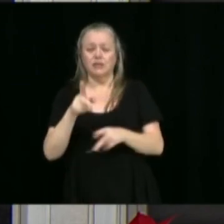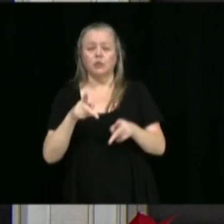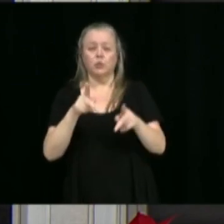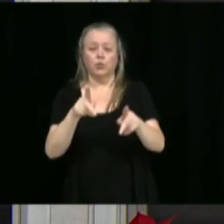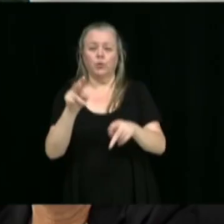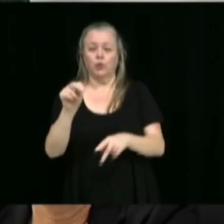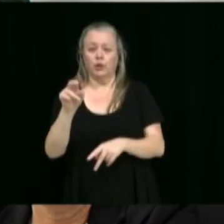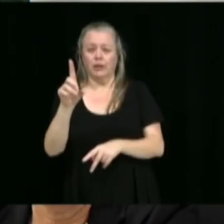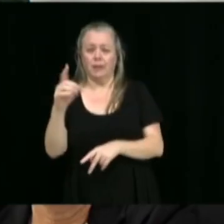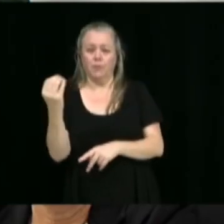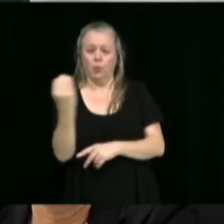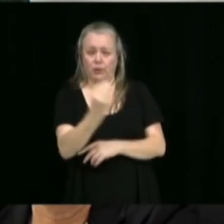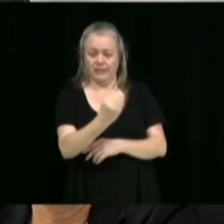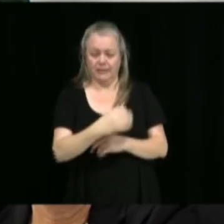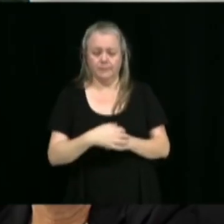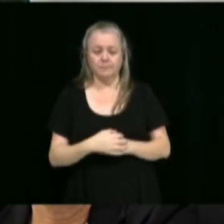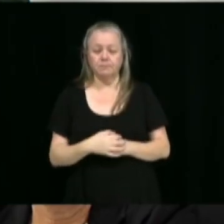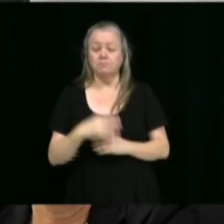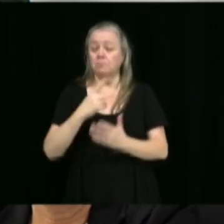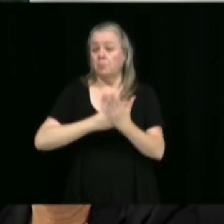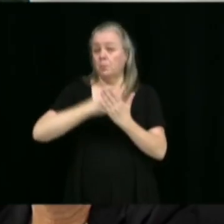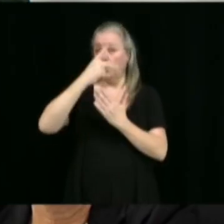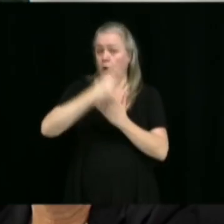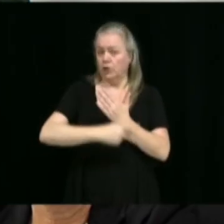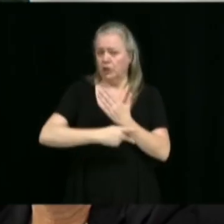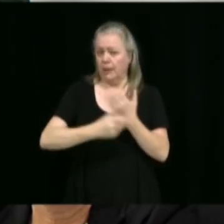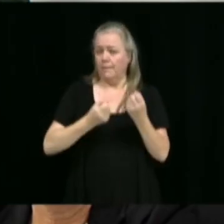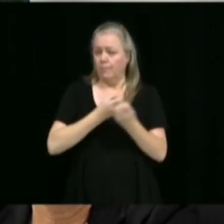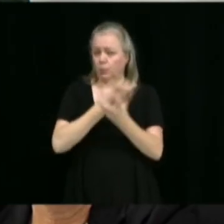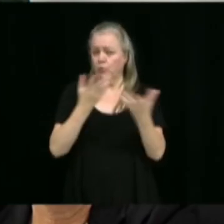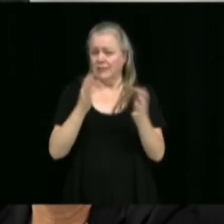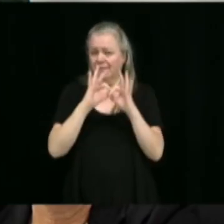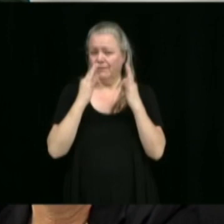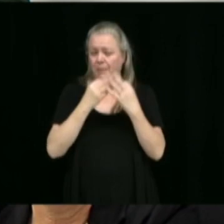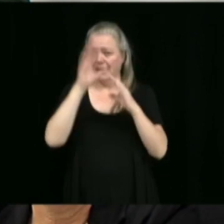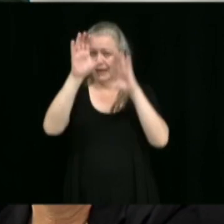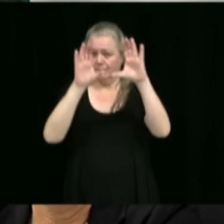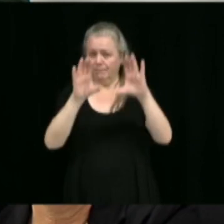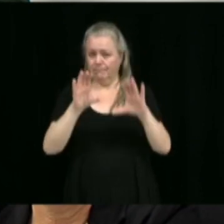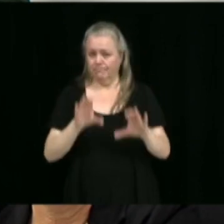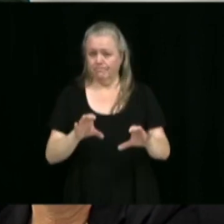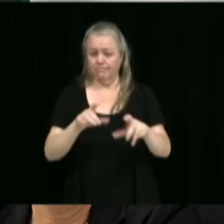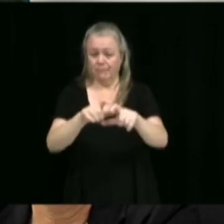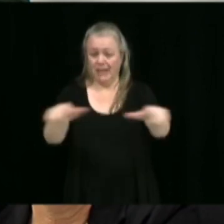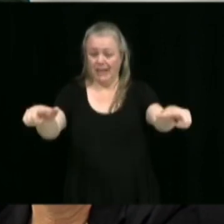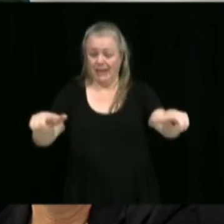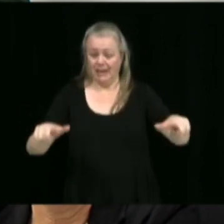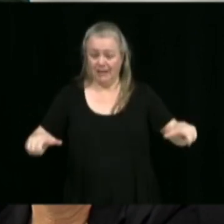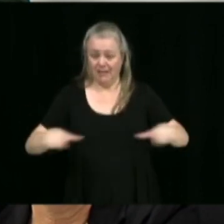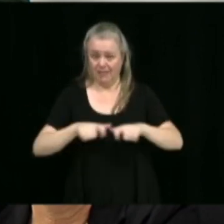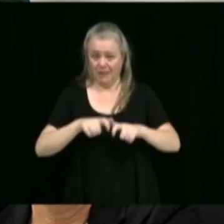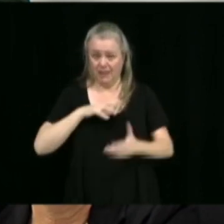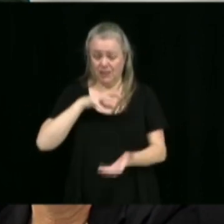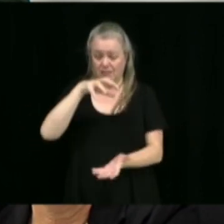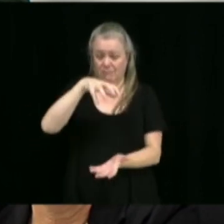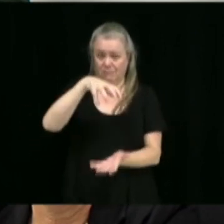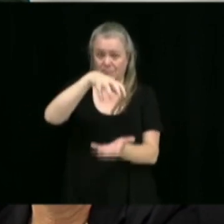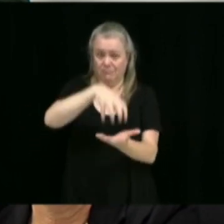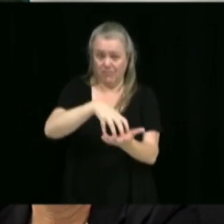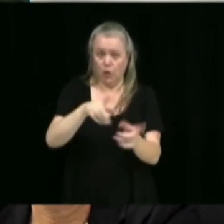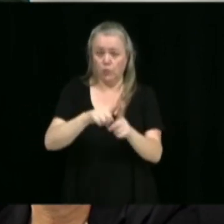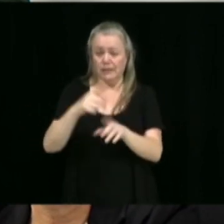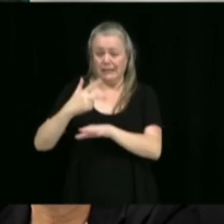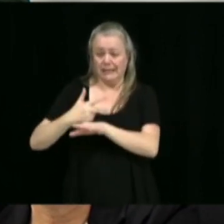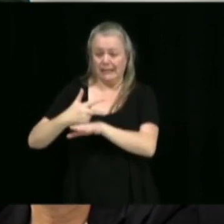Notre-Dame-Ouest. Il s'agit d'un projet d'habitation multifamiliale dont les marges latérales d'implantation et la localisation de l'aire de stationnement